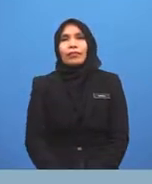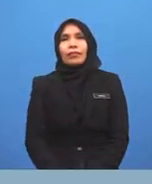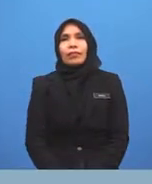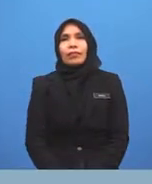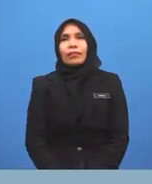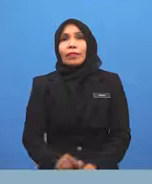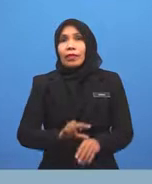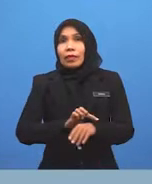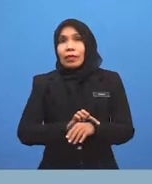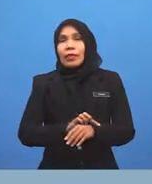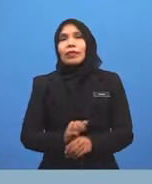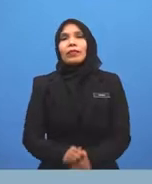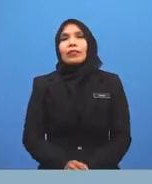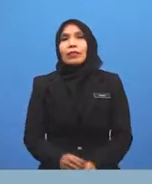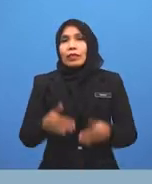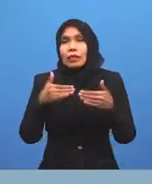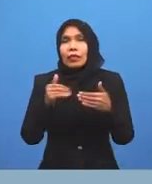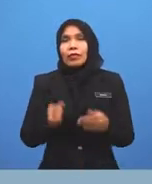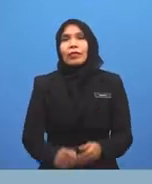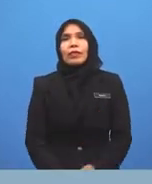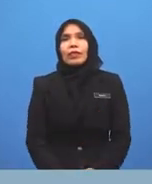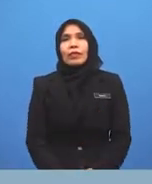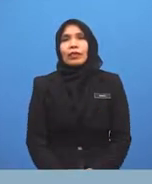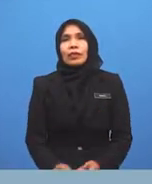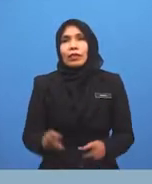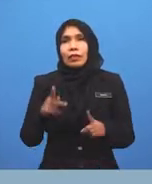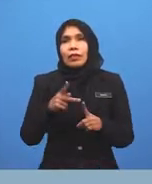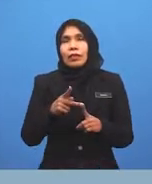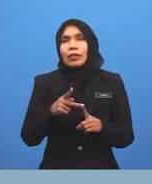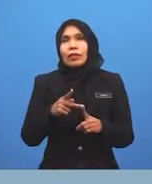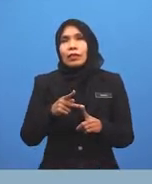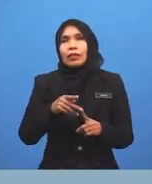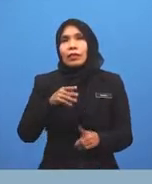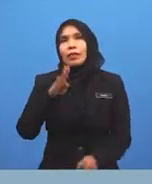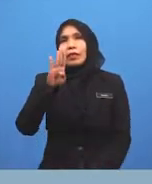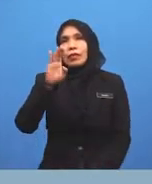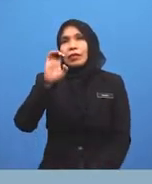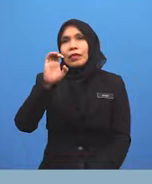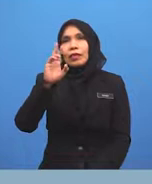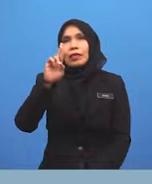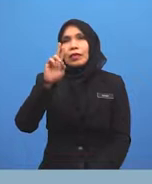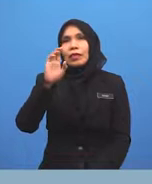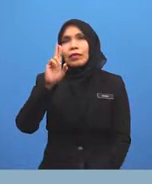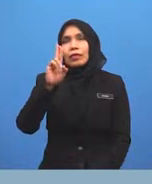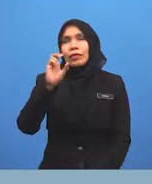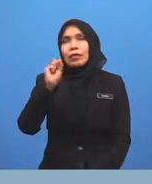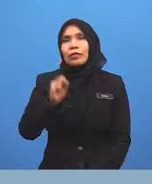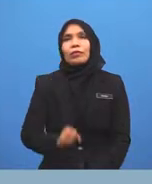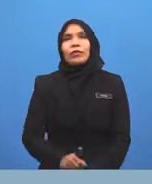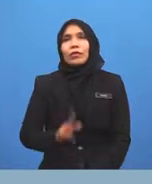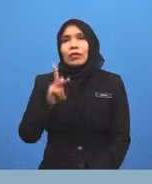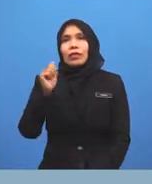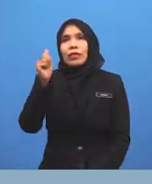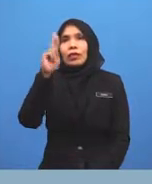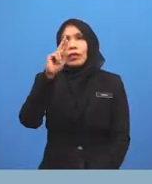Gelang gelincir disambungkan kepada berus karbon bagi menyambungkan arus dari lita luar